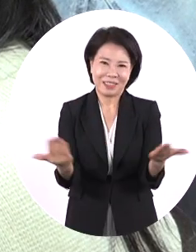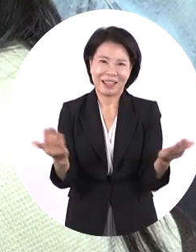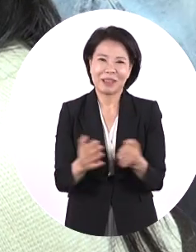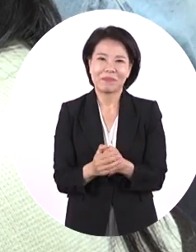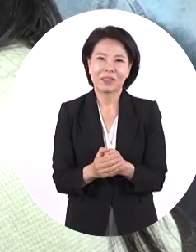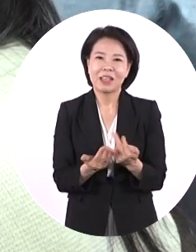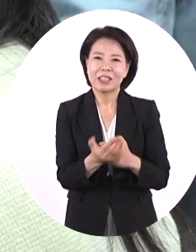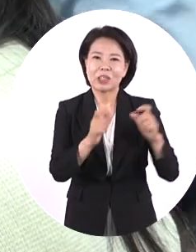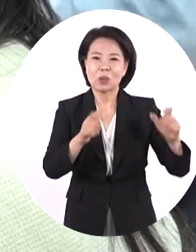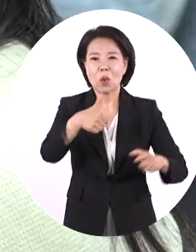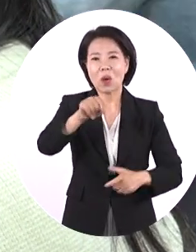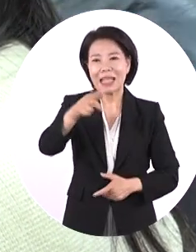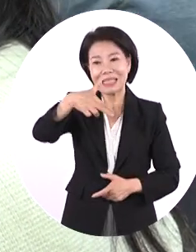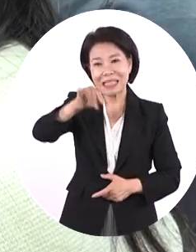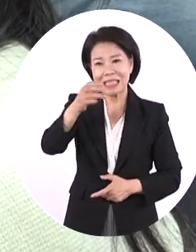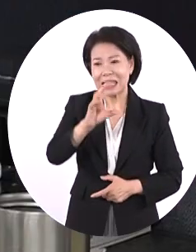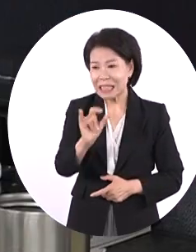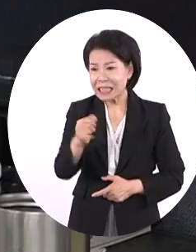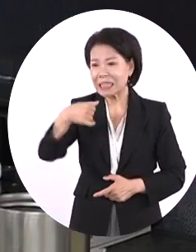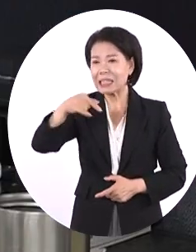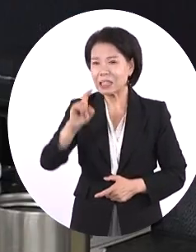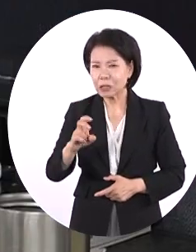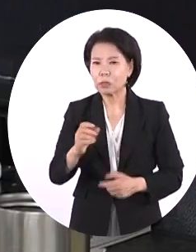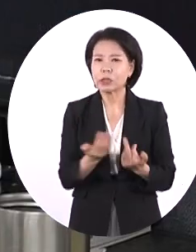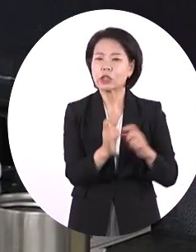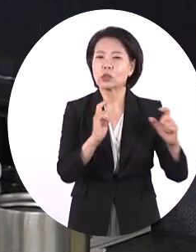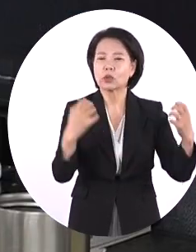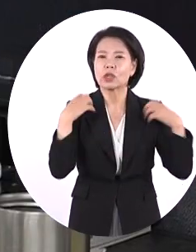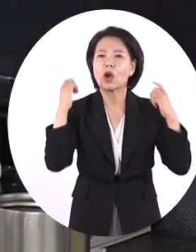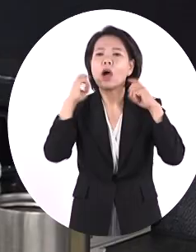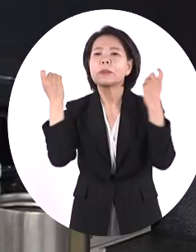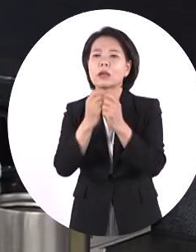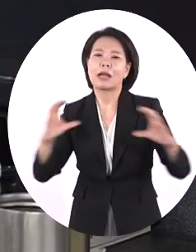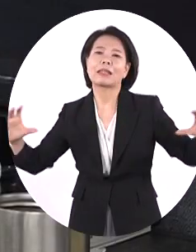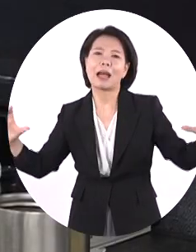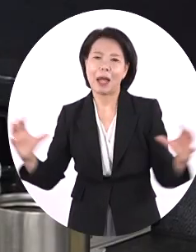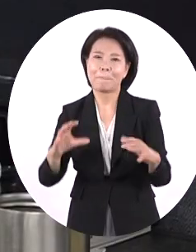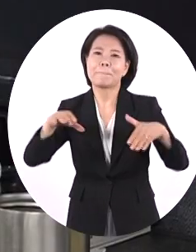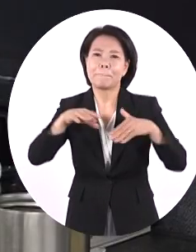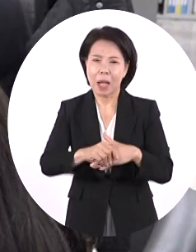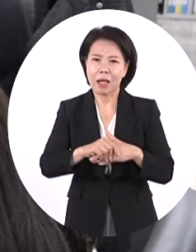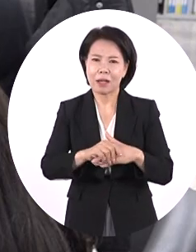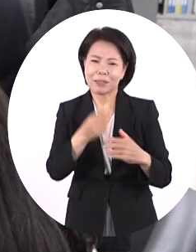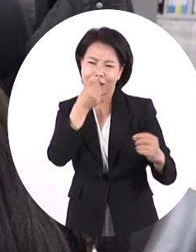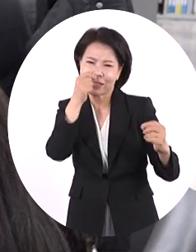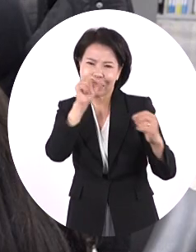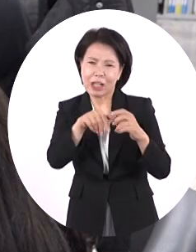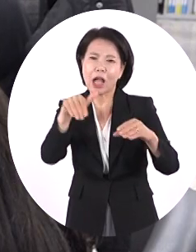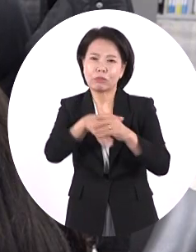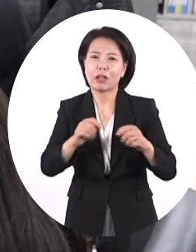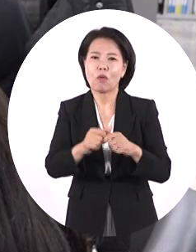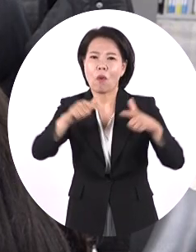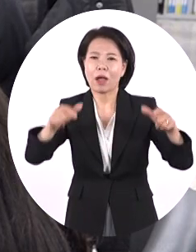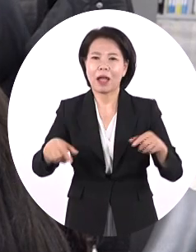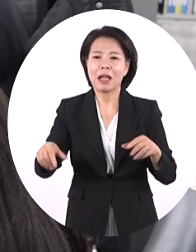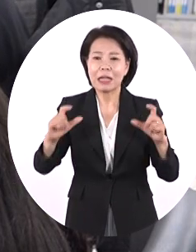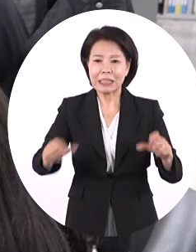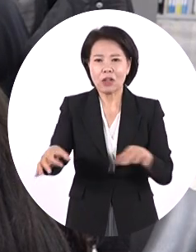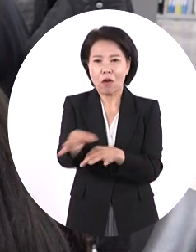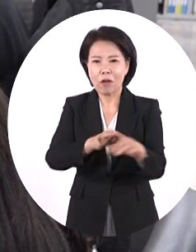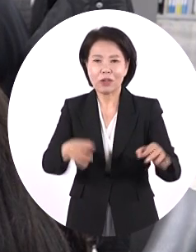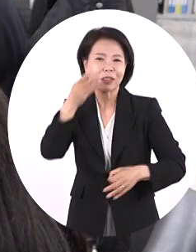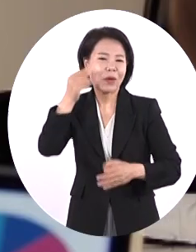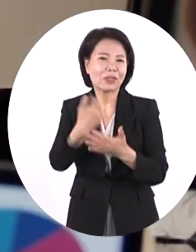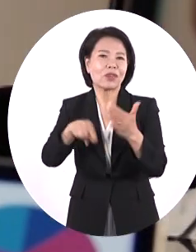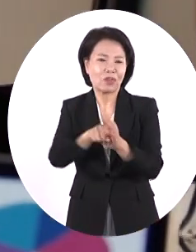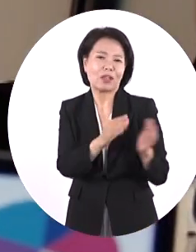제공합니다. 제주가치음은 제주도와 민간이 협력해 가족 친화 문화를 확산하고 지역 경제를 활성화하기